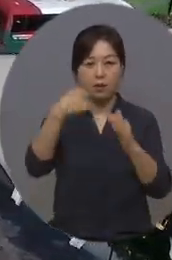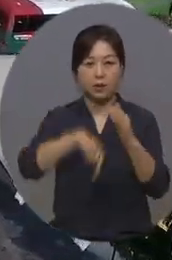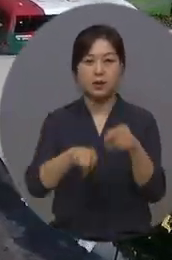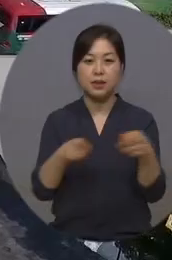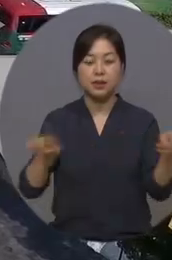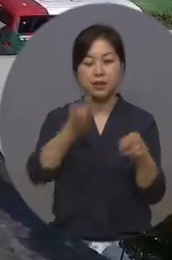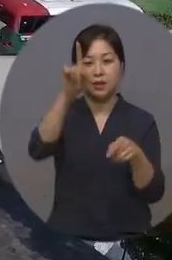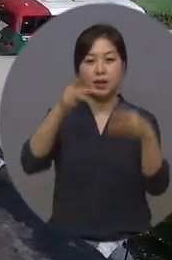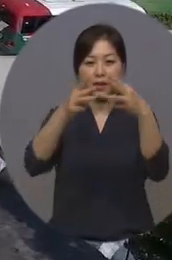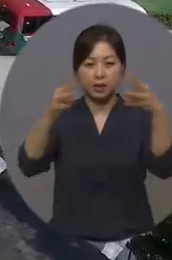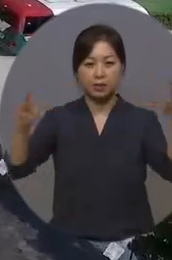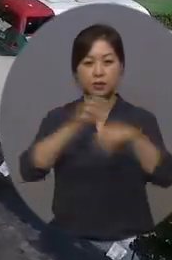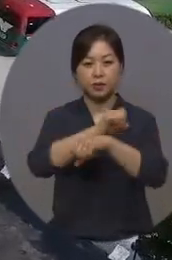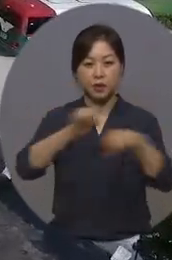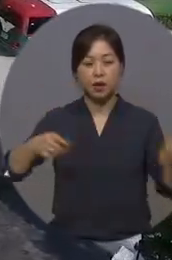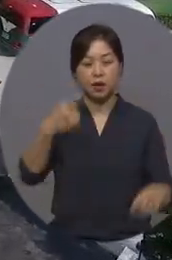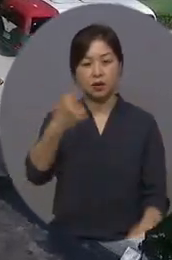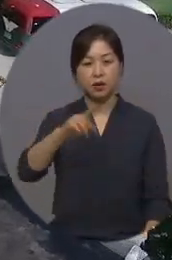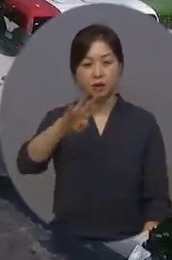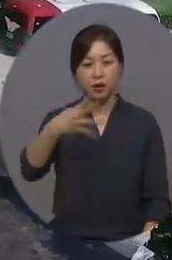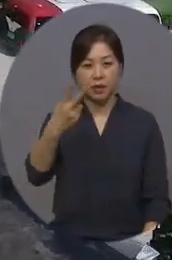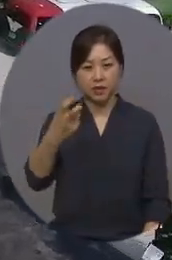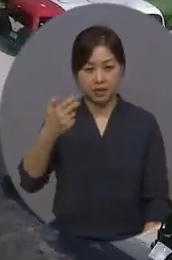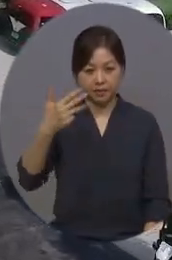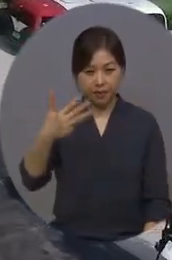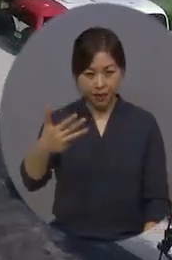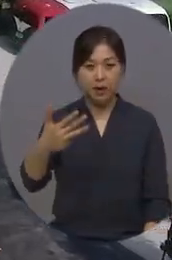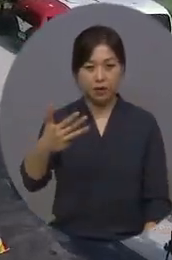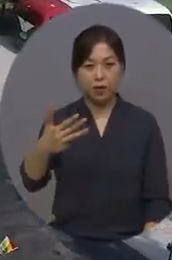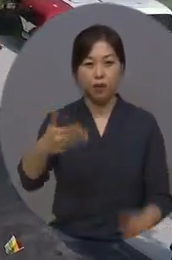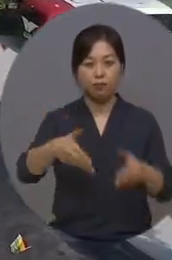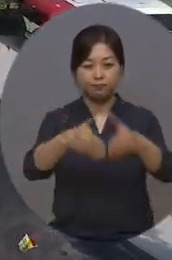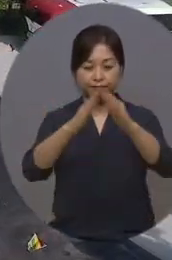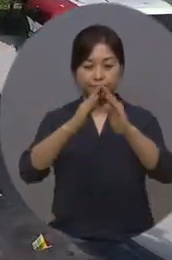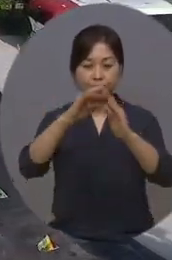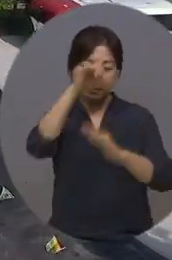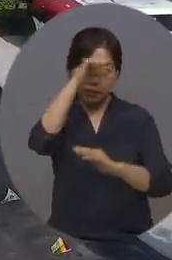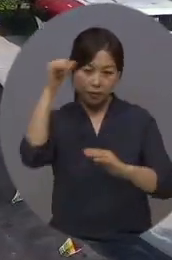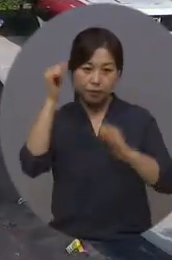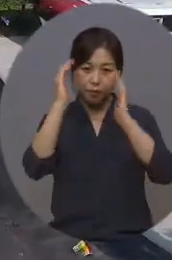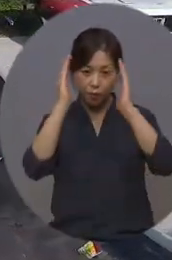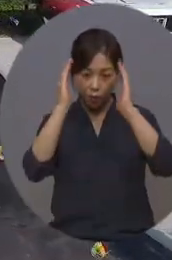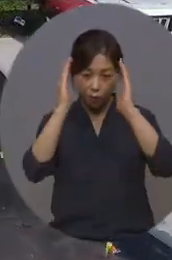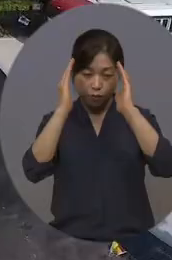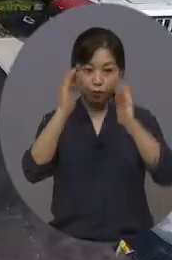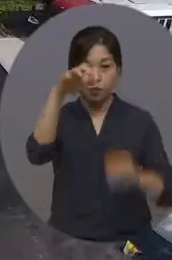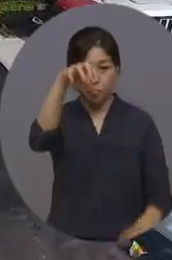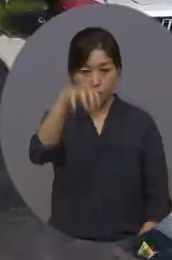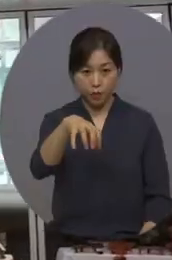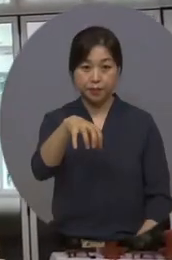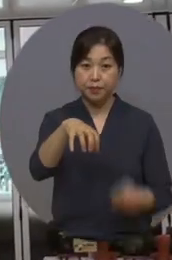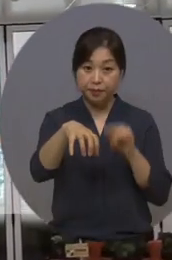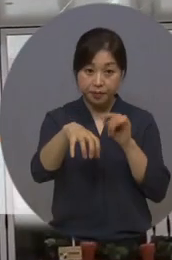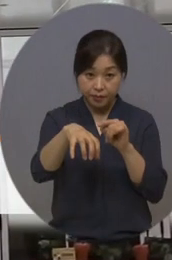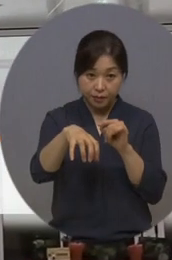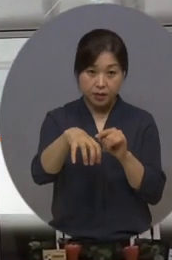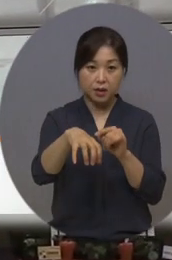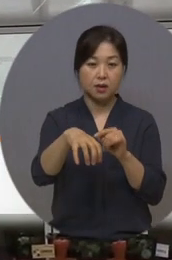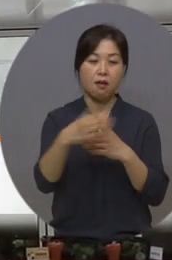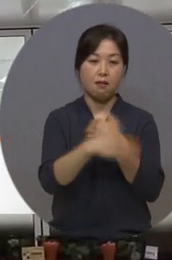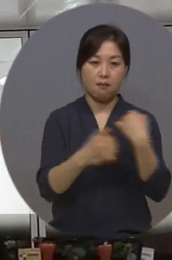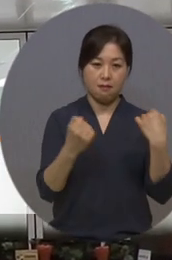3층, 연면적 1428 제곱미터 규모로 건립한 평생 학습관은